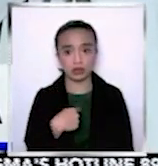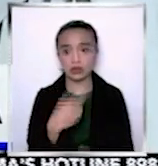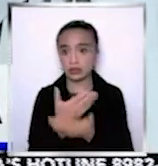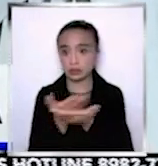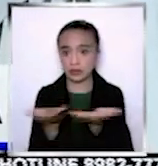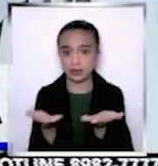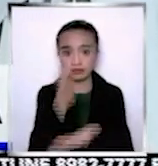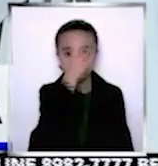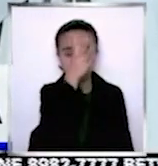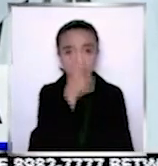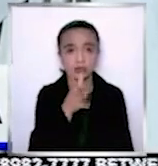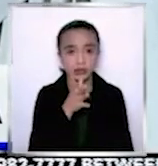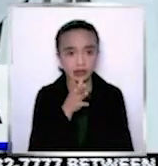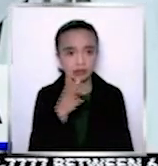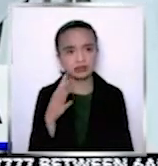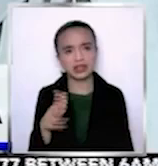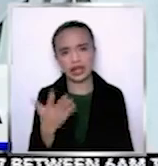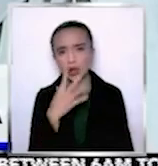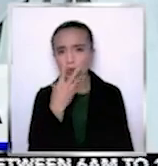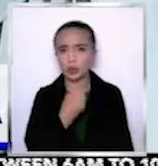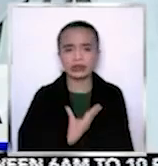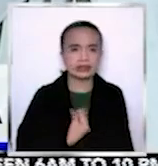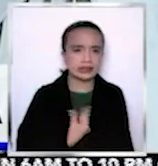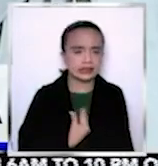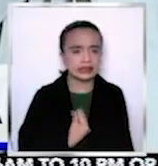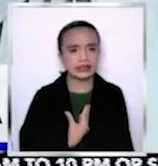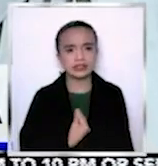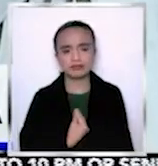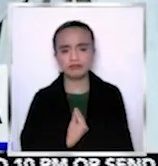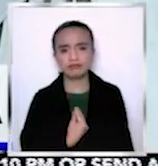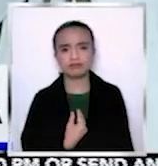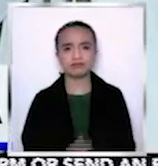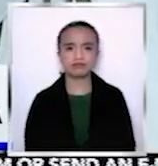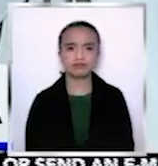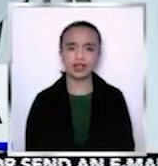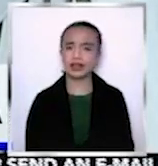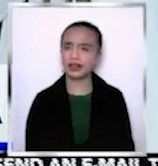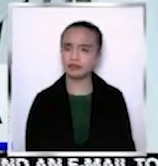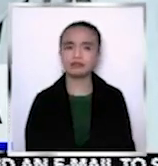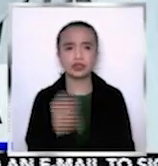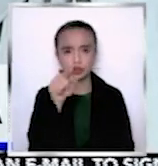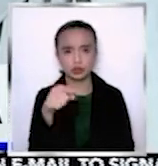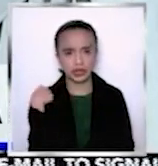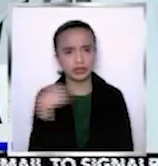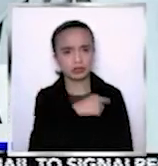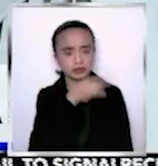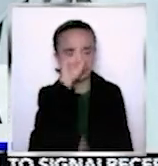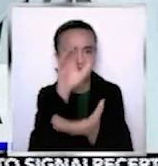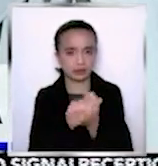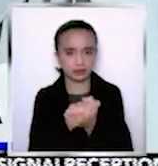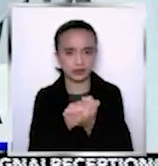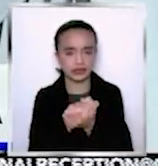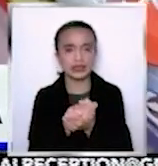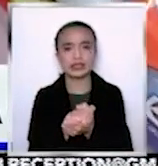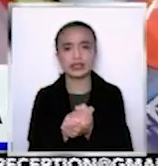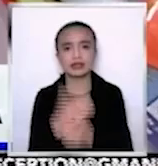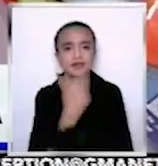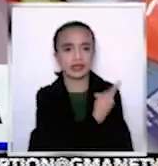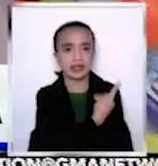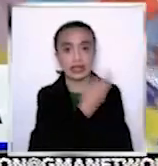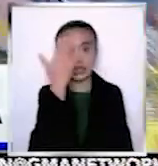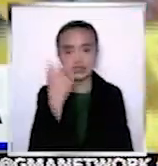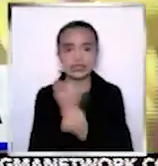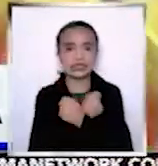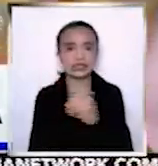na natatakot or kinakabahan, maniwala po tayo sa bakuna kasi it saves lives po. Ang